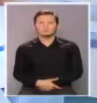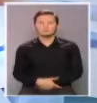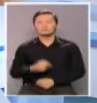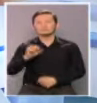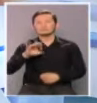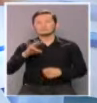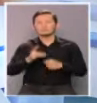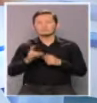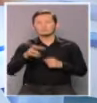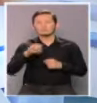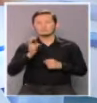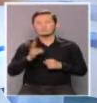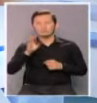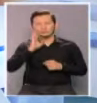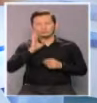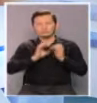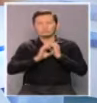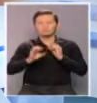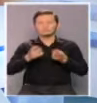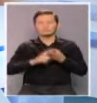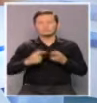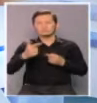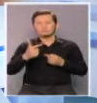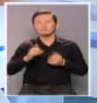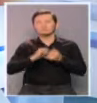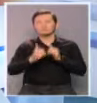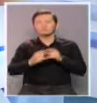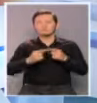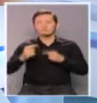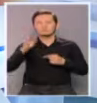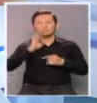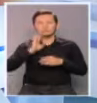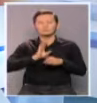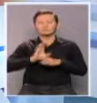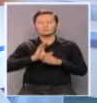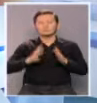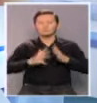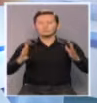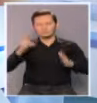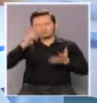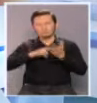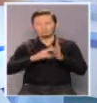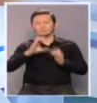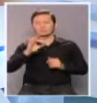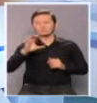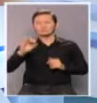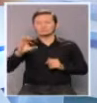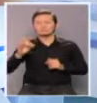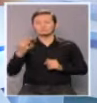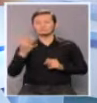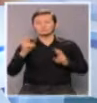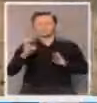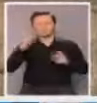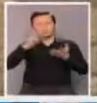Астрахан маңшылақ су тартқыш арқылы Атырау мен Маңғыстау облыстарына су жеткізуді ұлғайту мақсатында CCC-5 жобасы аяқталуға